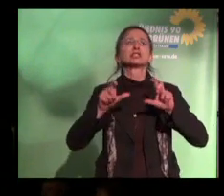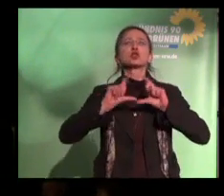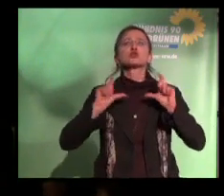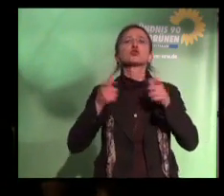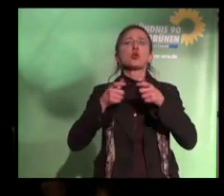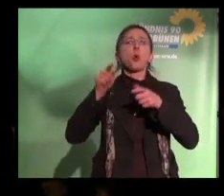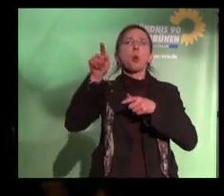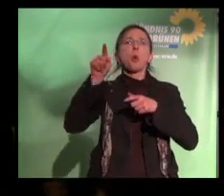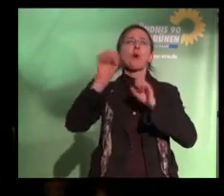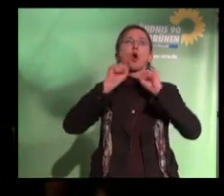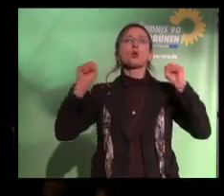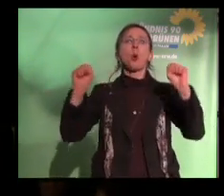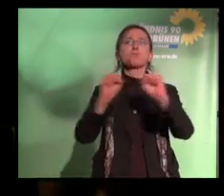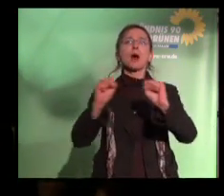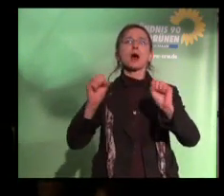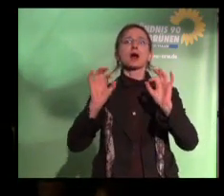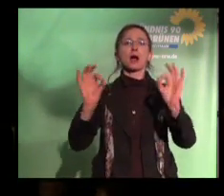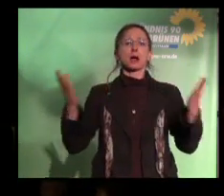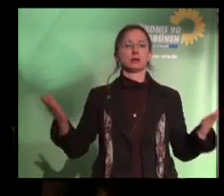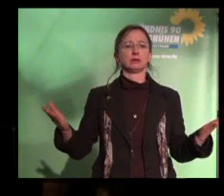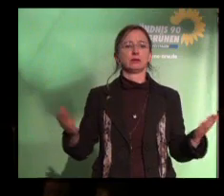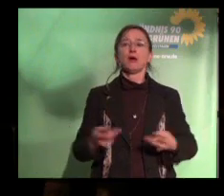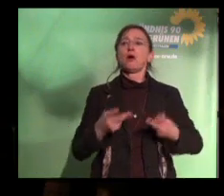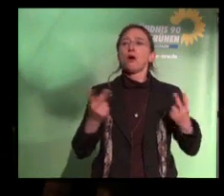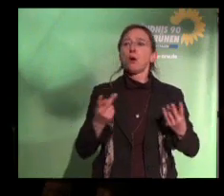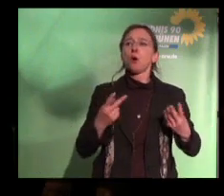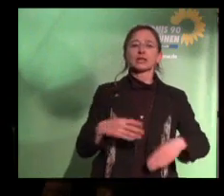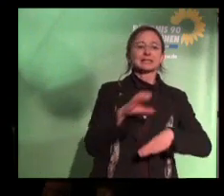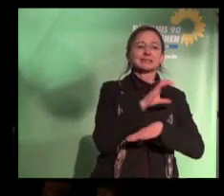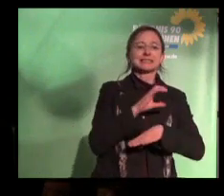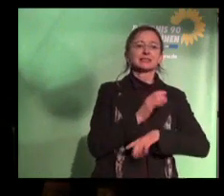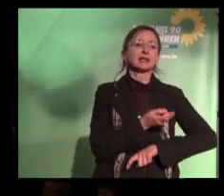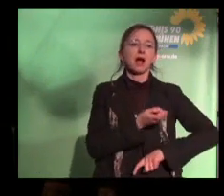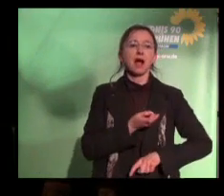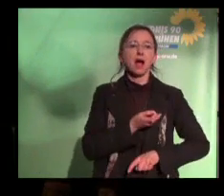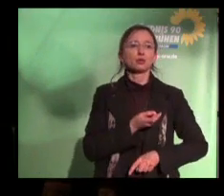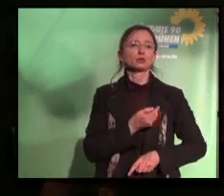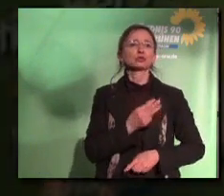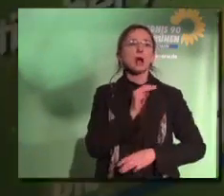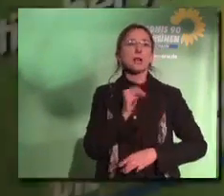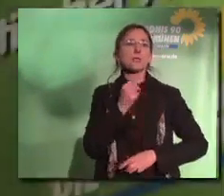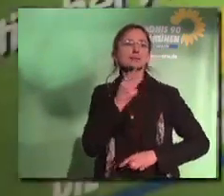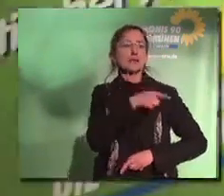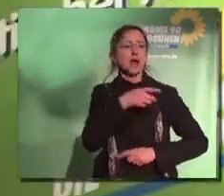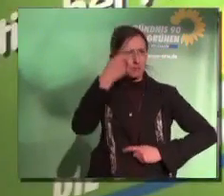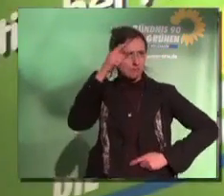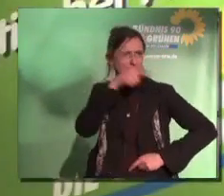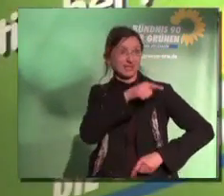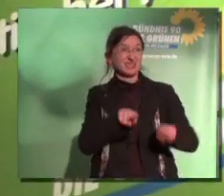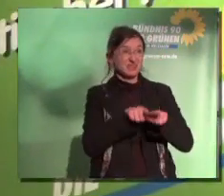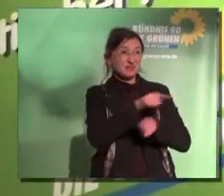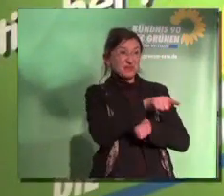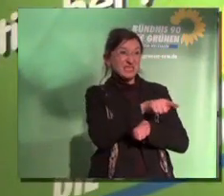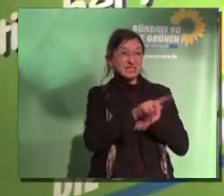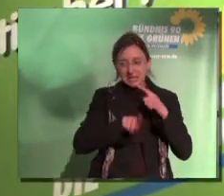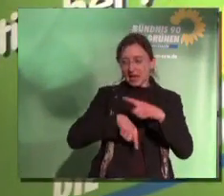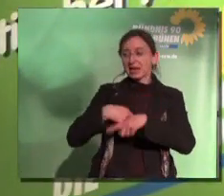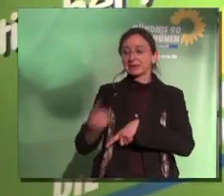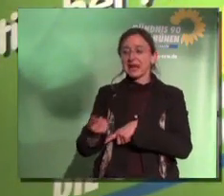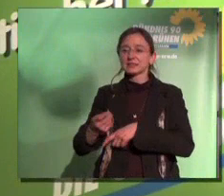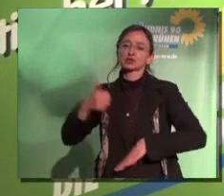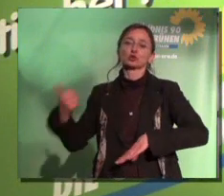hätte sie sagen können, Cindy aus Marzahn wird das nächste German Next Topmodel. Also, deshalb sage